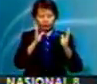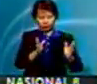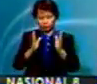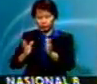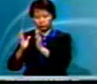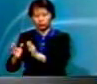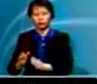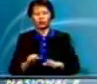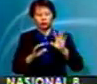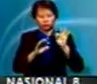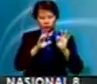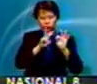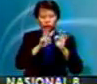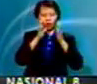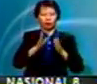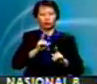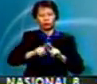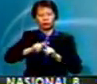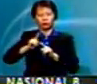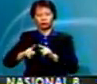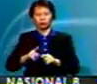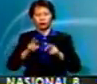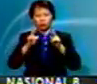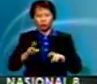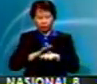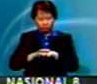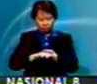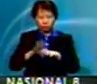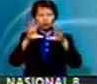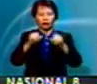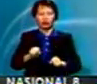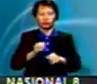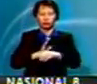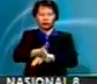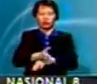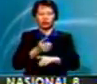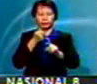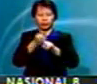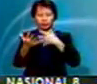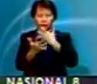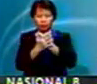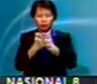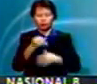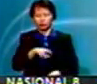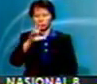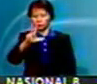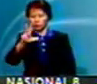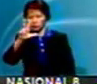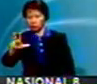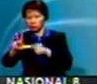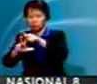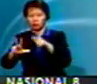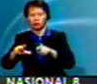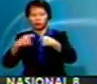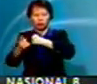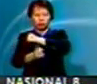terdahulu, seramai 92 orang pelbagai warga negara ditangkap kerana melanggar perintah tersebut dan 33 daripada mereka